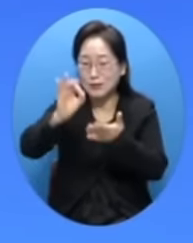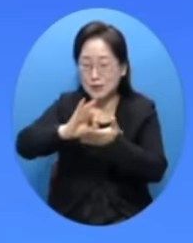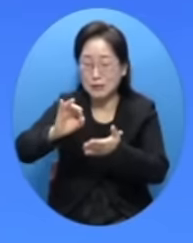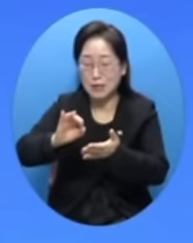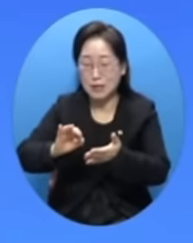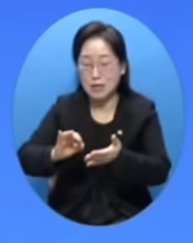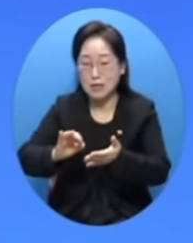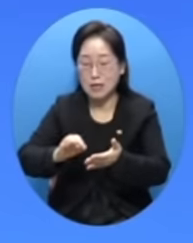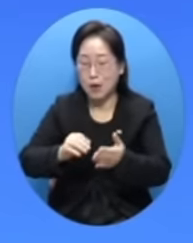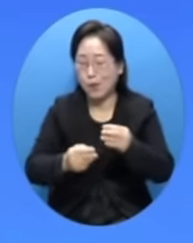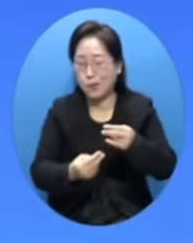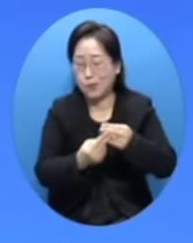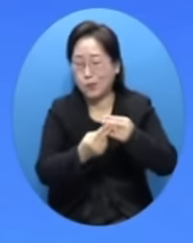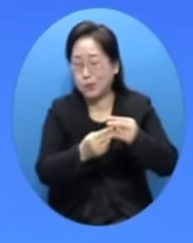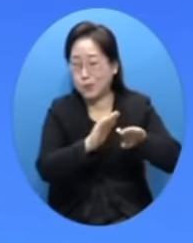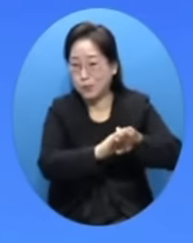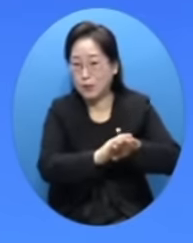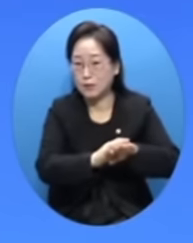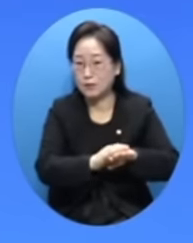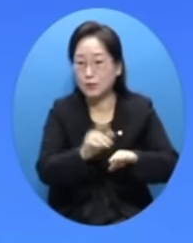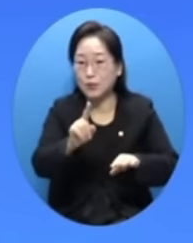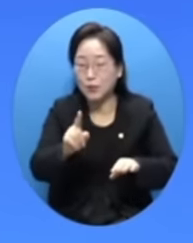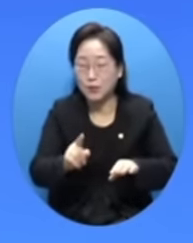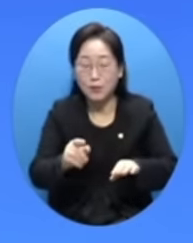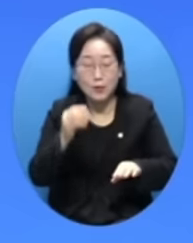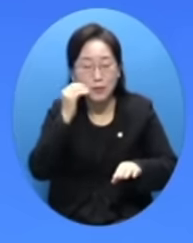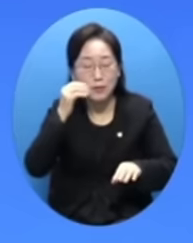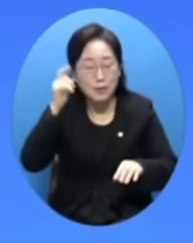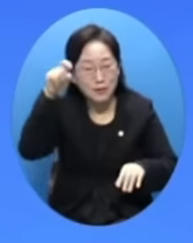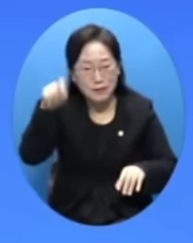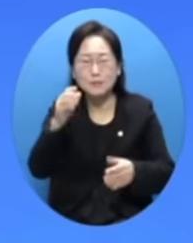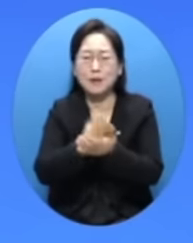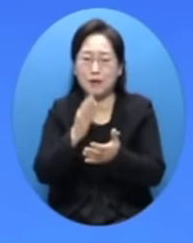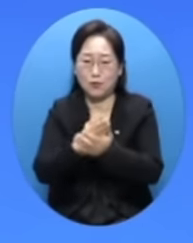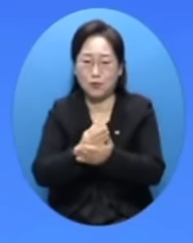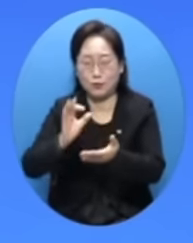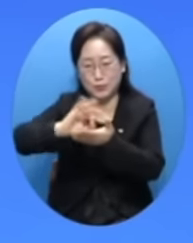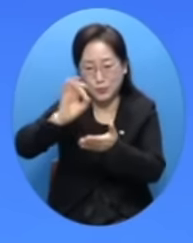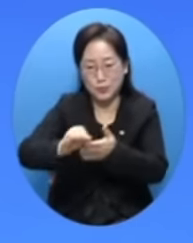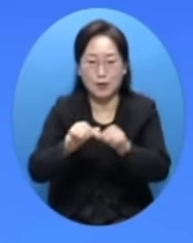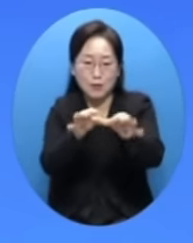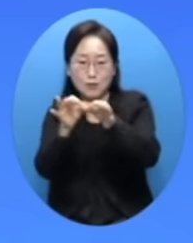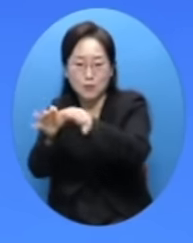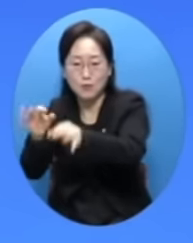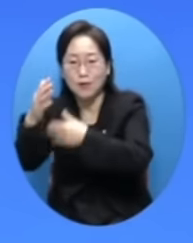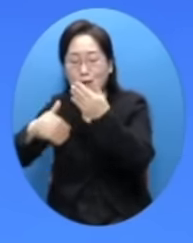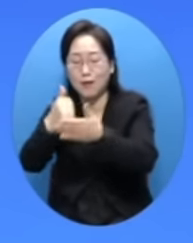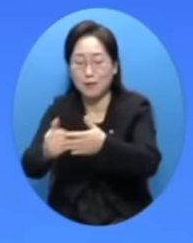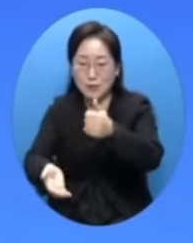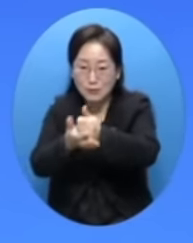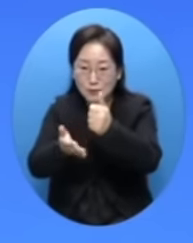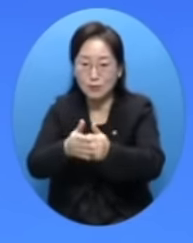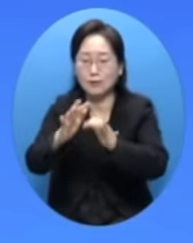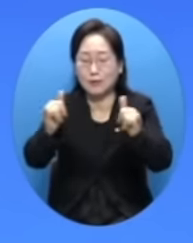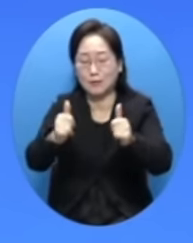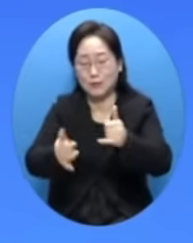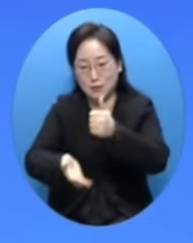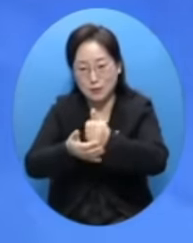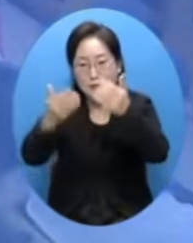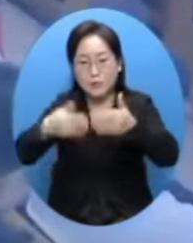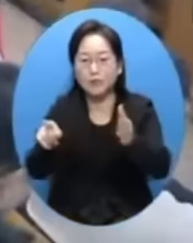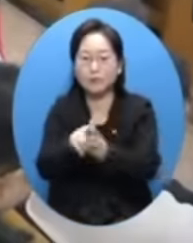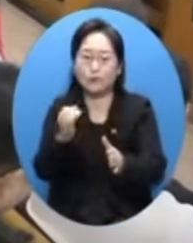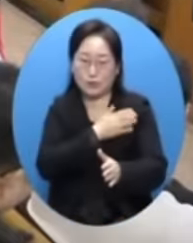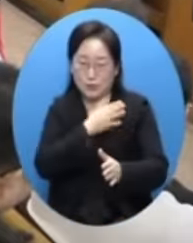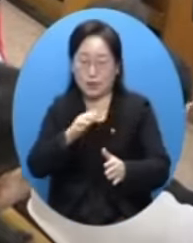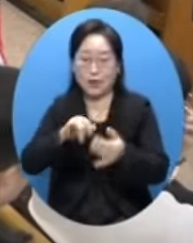보는 대로 잘 써서 이렇게 사람앞에 존경 인정받고 하날에 큰 성을 쌓는 그런 믿음의 부자들이